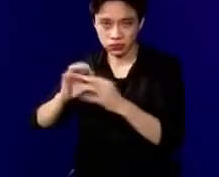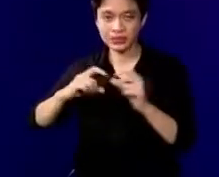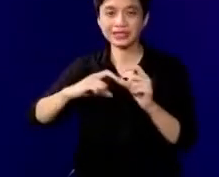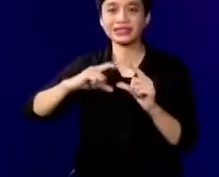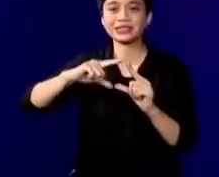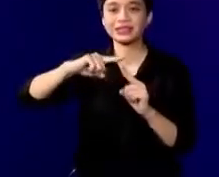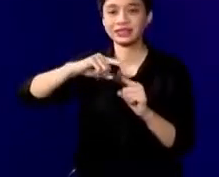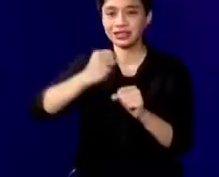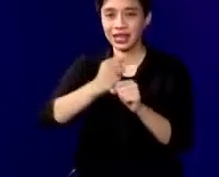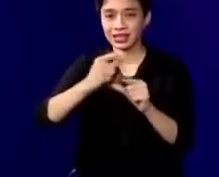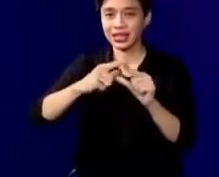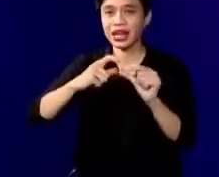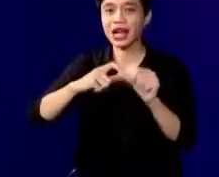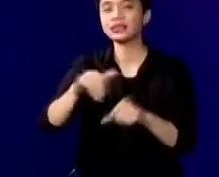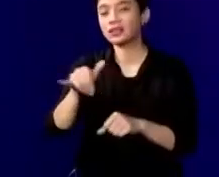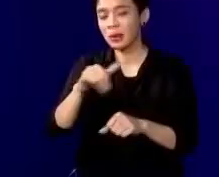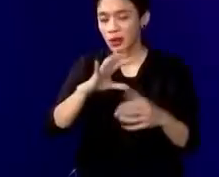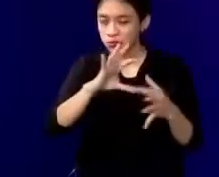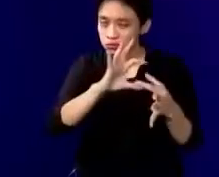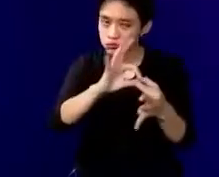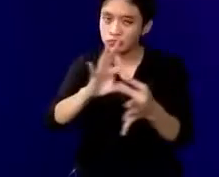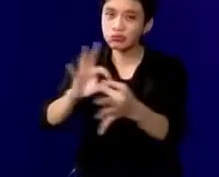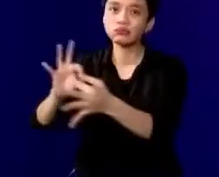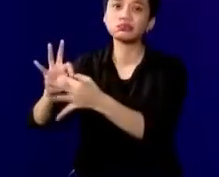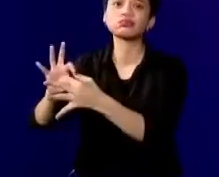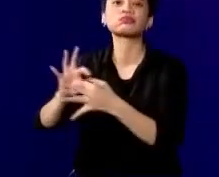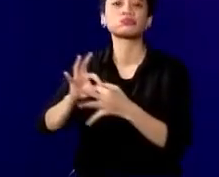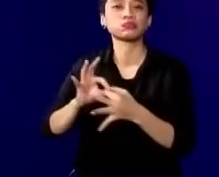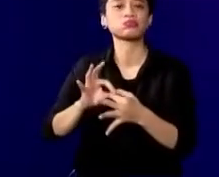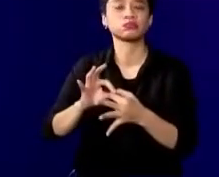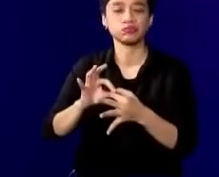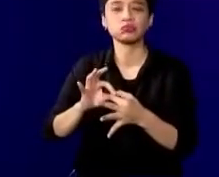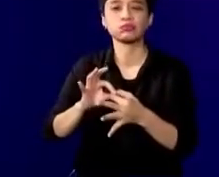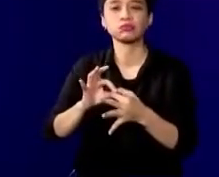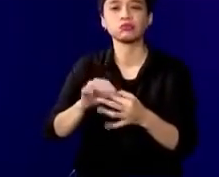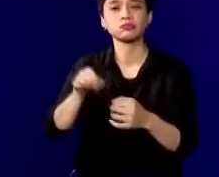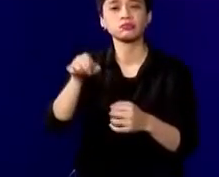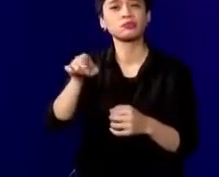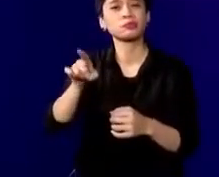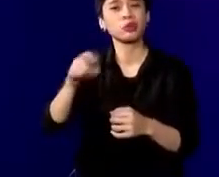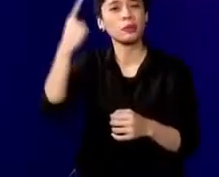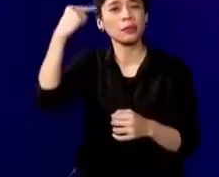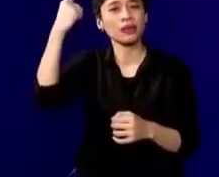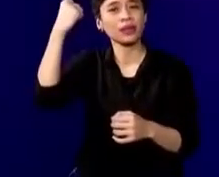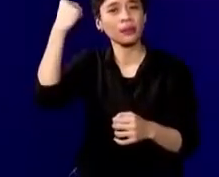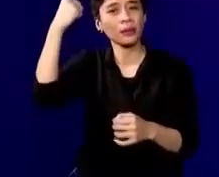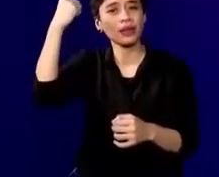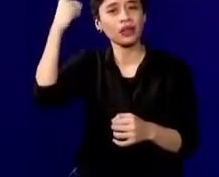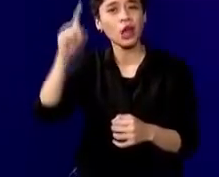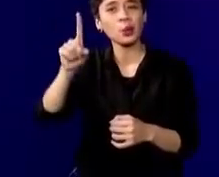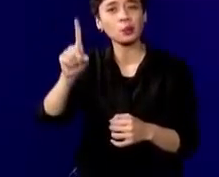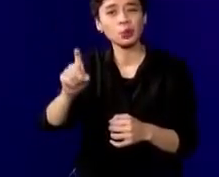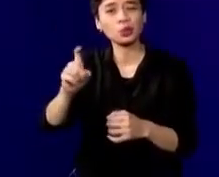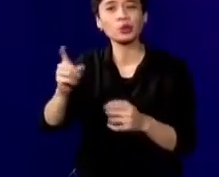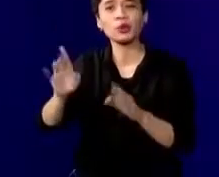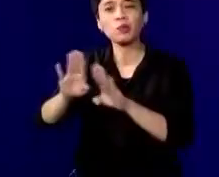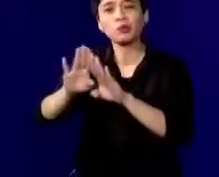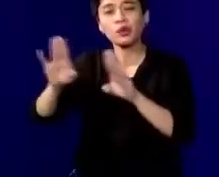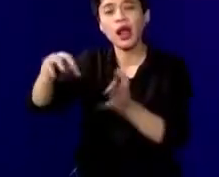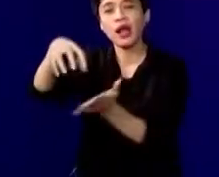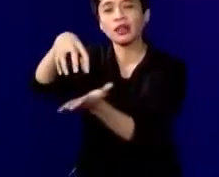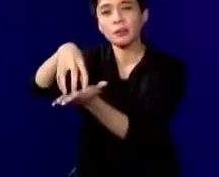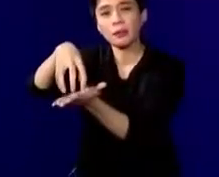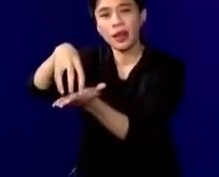untuk membangun tempat ee untuk yang isolasi Mandiri ini memang harus kerja sama lintas